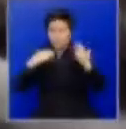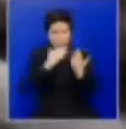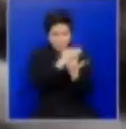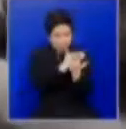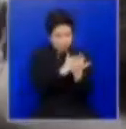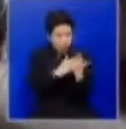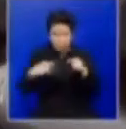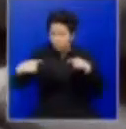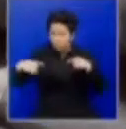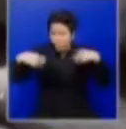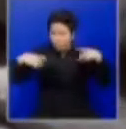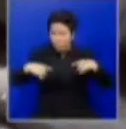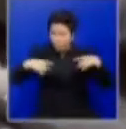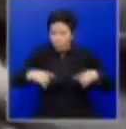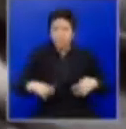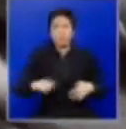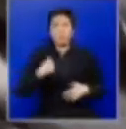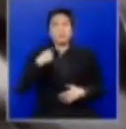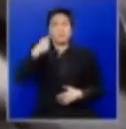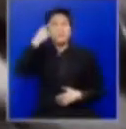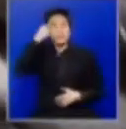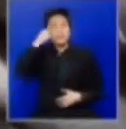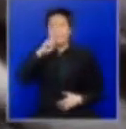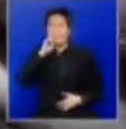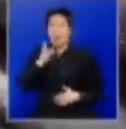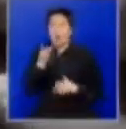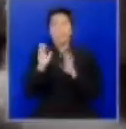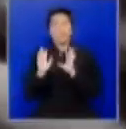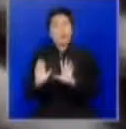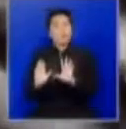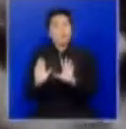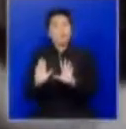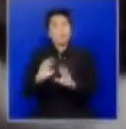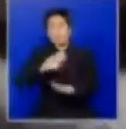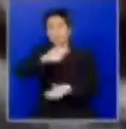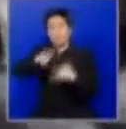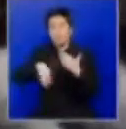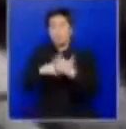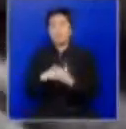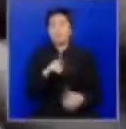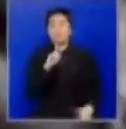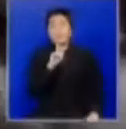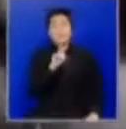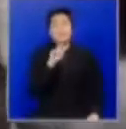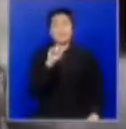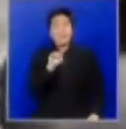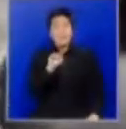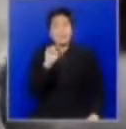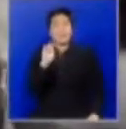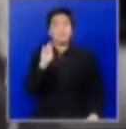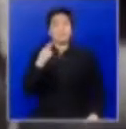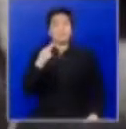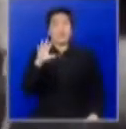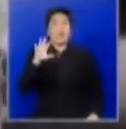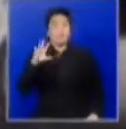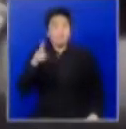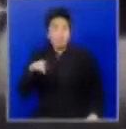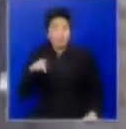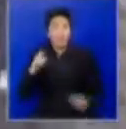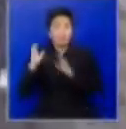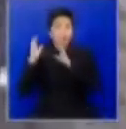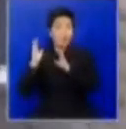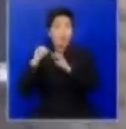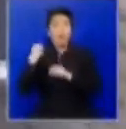ชีที่ระบุไว้เกือบทั้งหมดเจ้าหน้าที่จึงแจ้งอายัดข้าวทั้ง 175,000 กระสอบไว้นะครับแล้ว